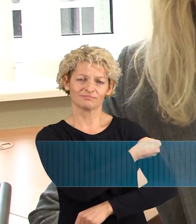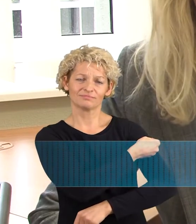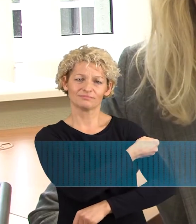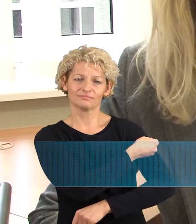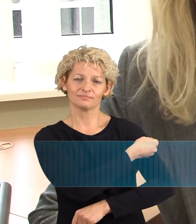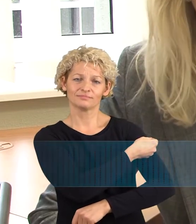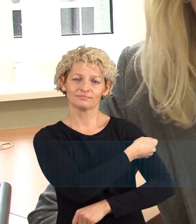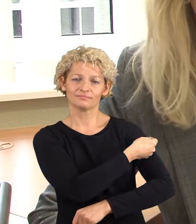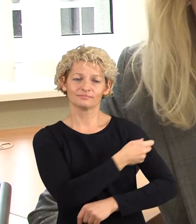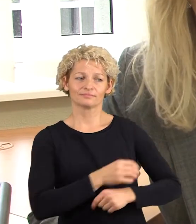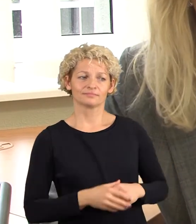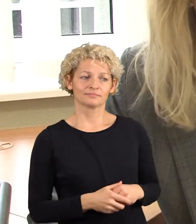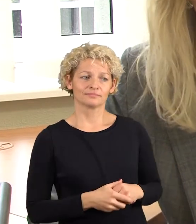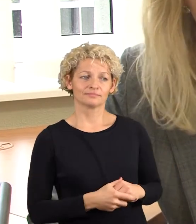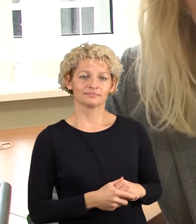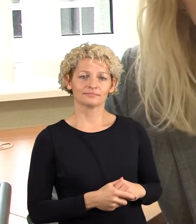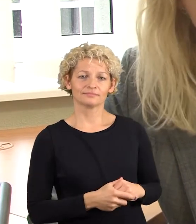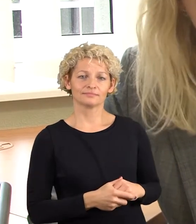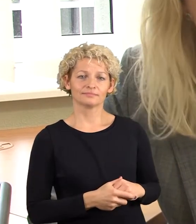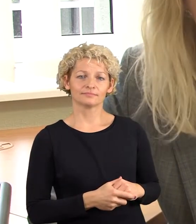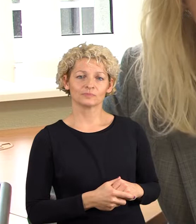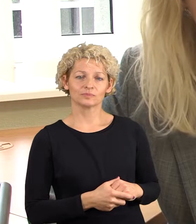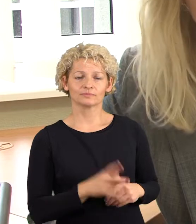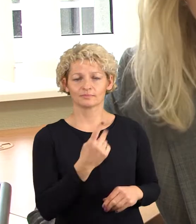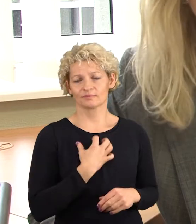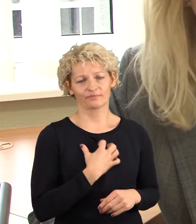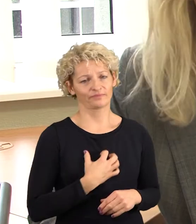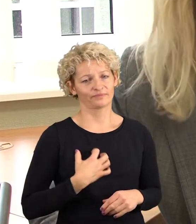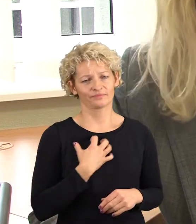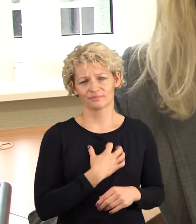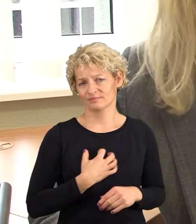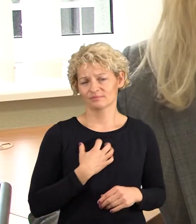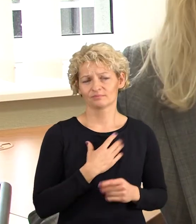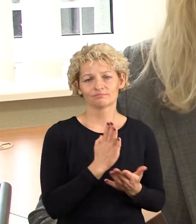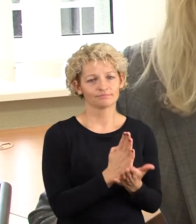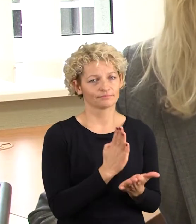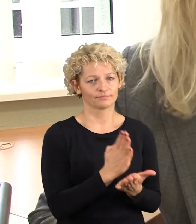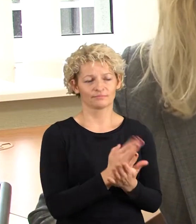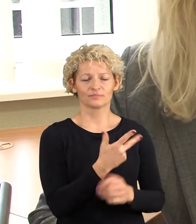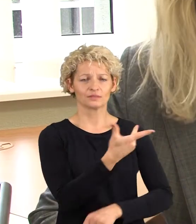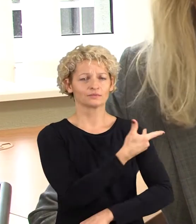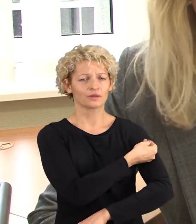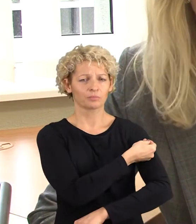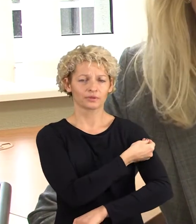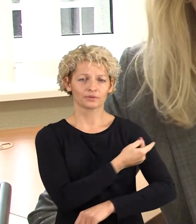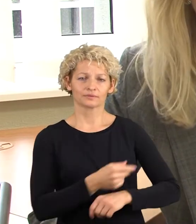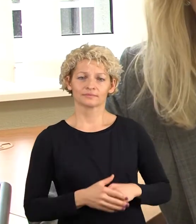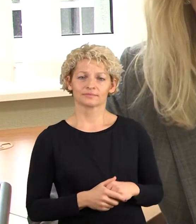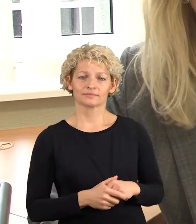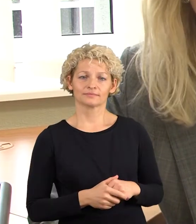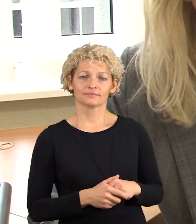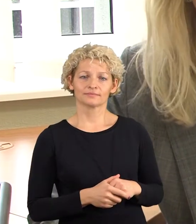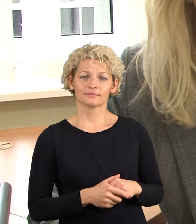epidemijomis, ir viena iš pagrindinių profilaktikos priemonių tai yra skiepai. Sezoninė gripo